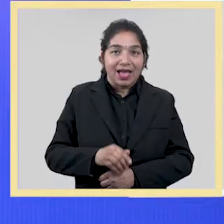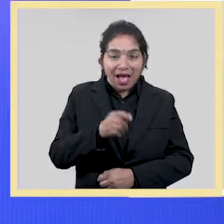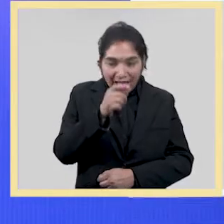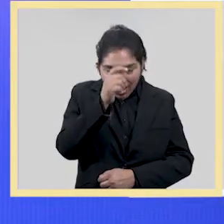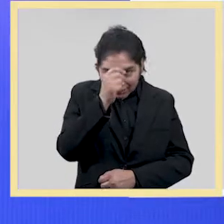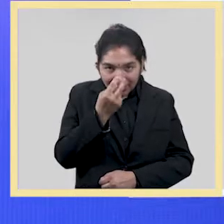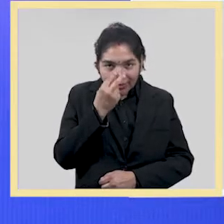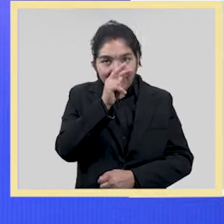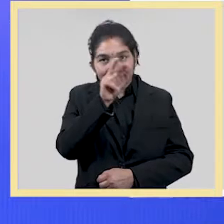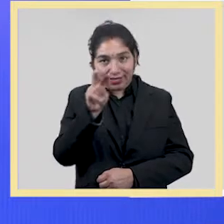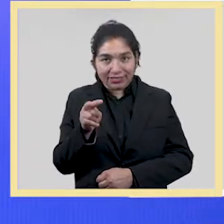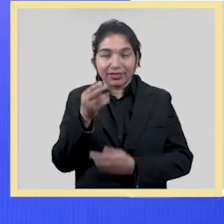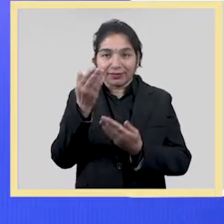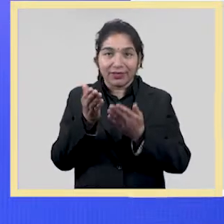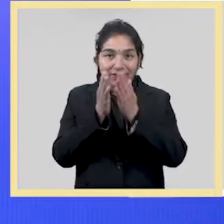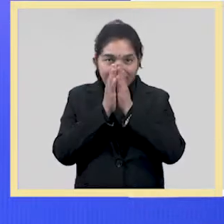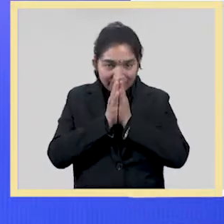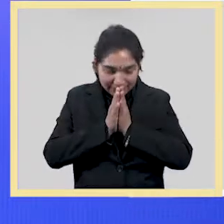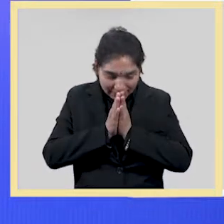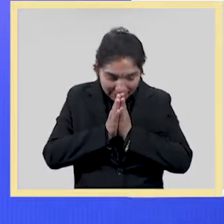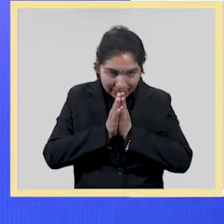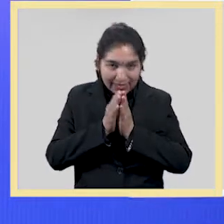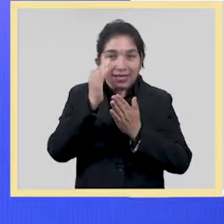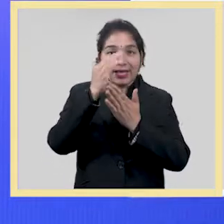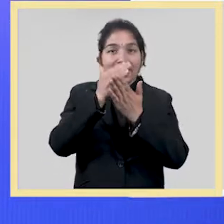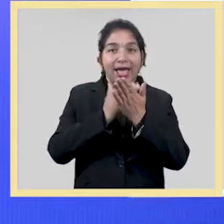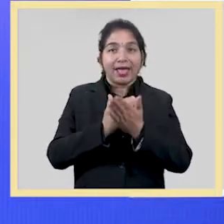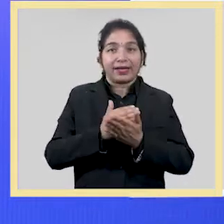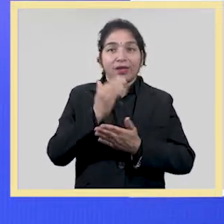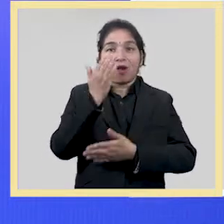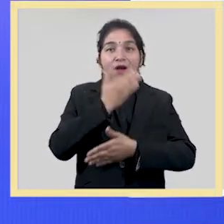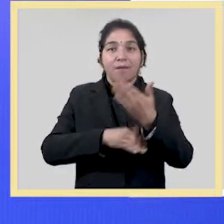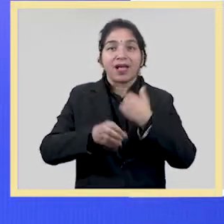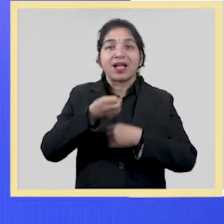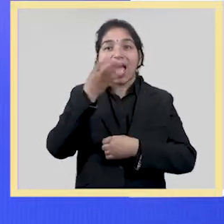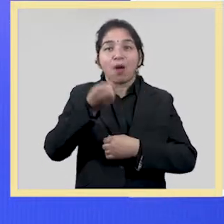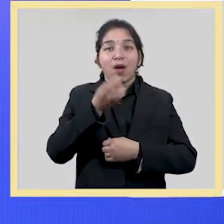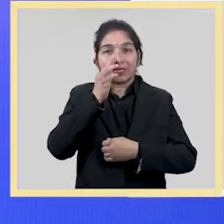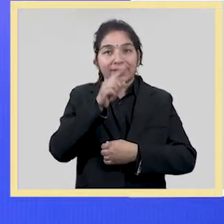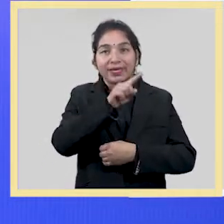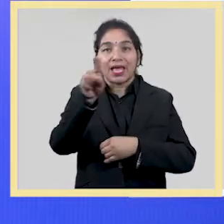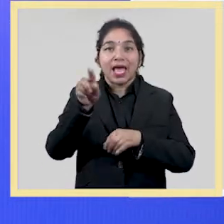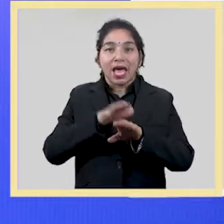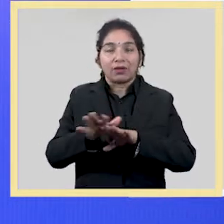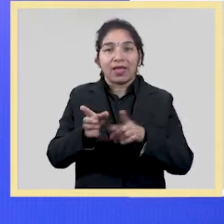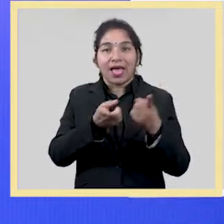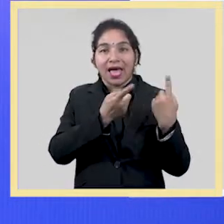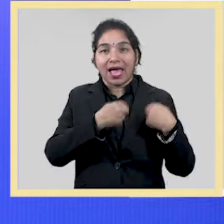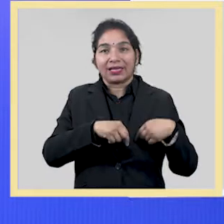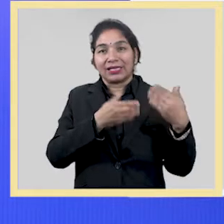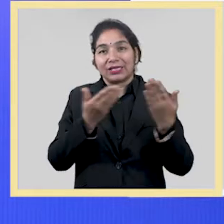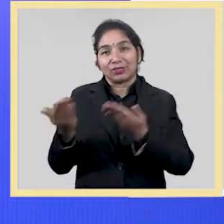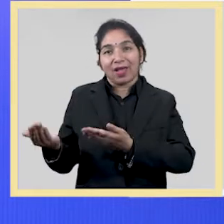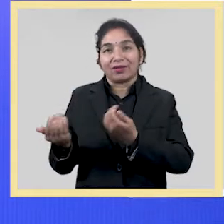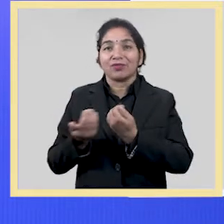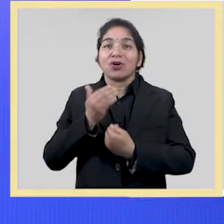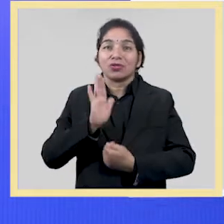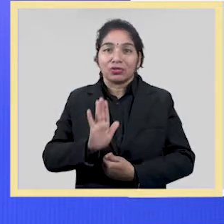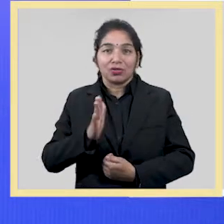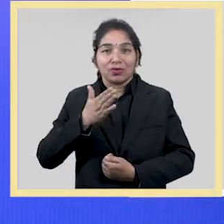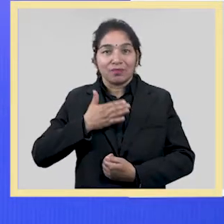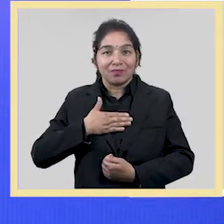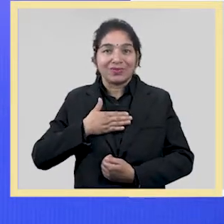आवाज। आदरणीय दर्शकवृन्द नमस्कार, कार्यक्रम अपाङ्गता आवाजमा यहाँहरूलाई हार्दिक स्वागत गर्दछु।